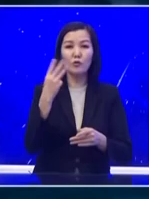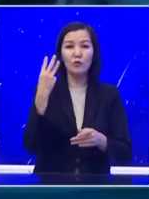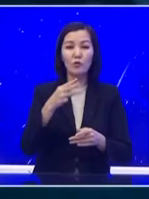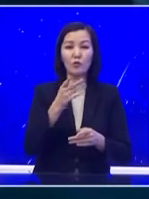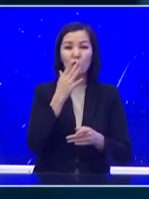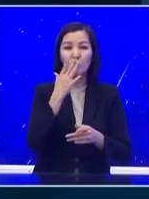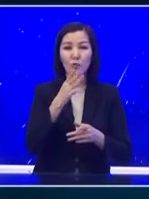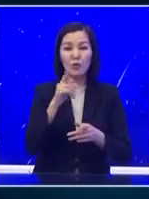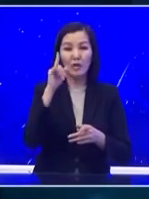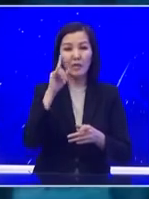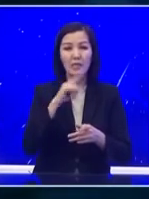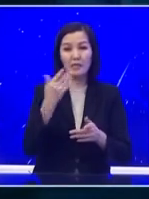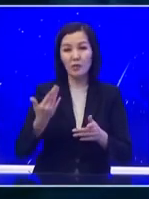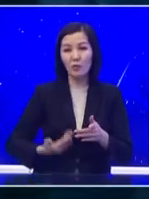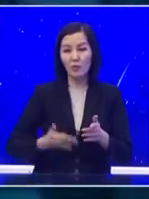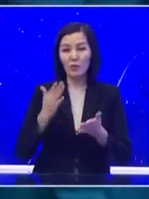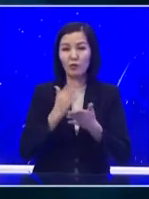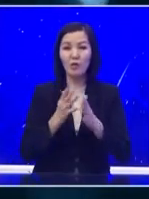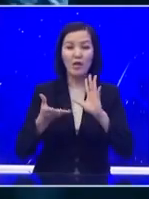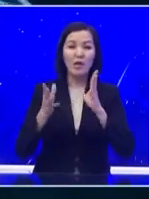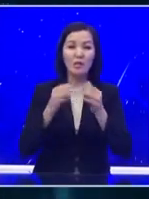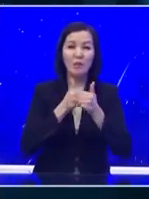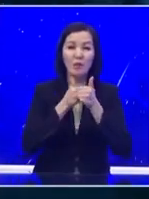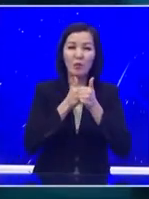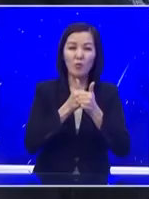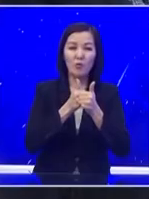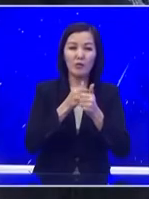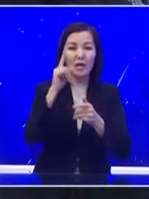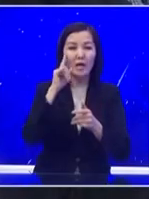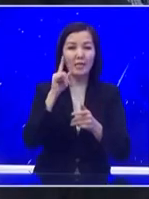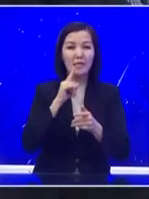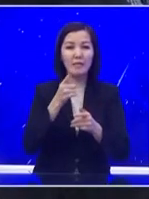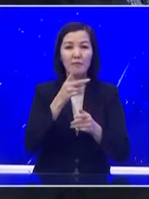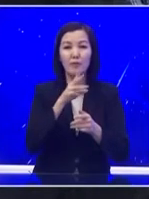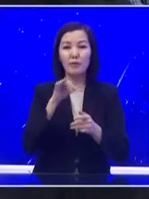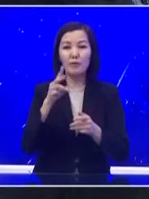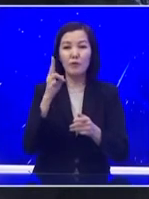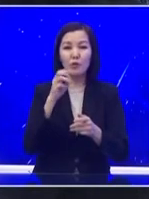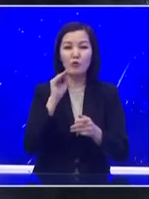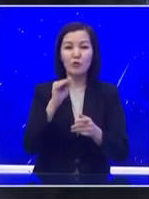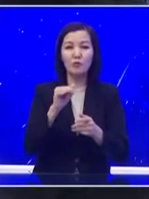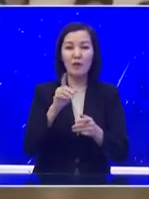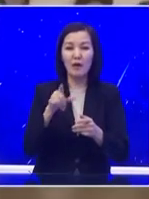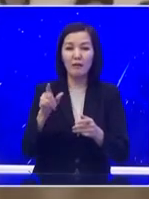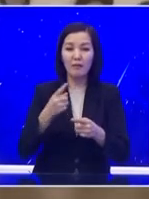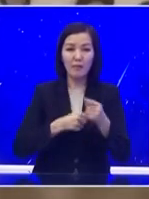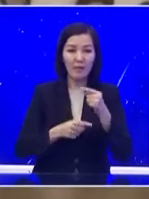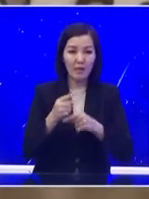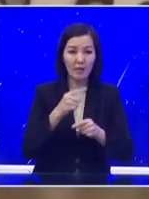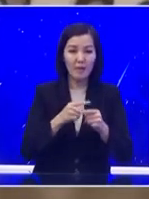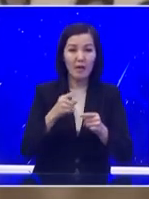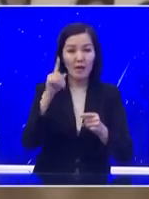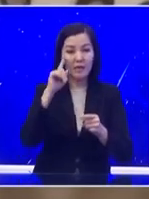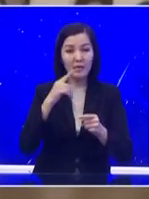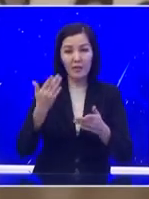бір шаңырақ астында бейбіт күн кешуде. Жаппай қуғын сүргін жылдарында Қазақстанға 1 миллион 200 мың адам қоныс аударды. Содан бері ондаған